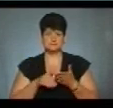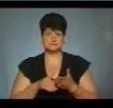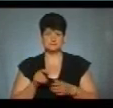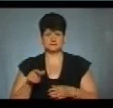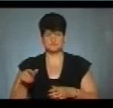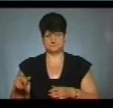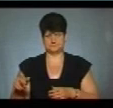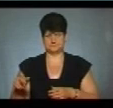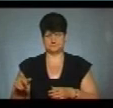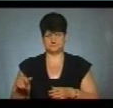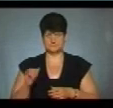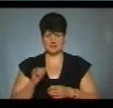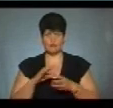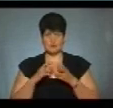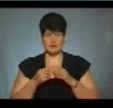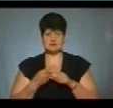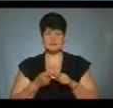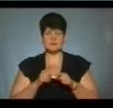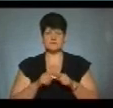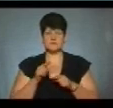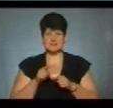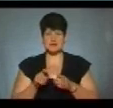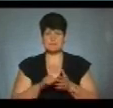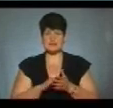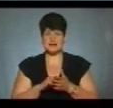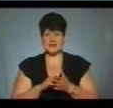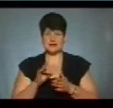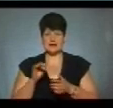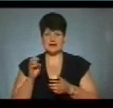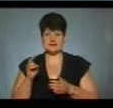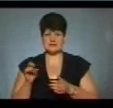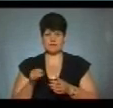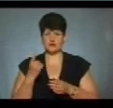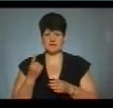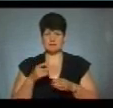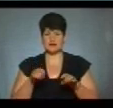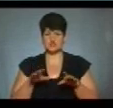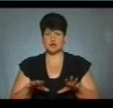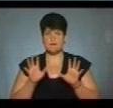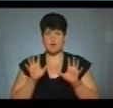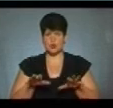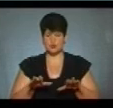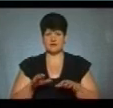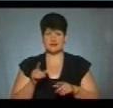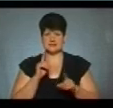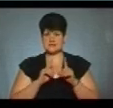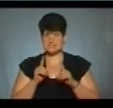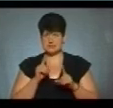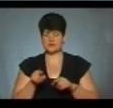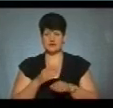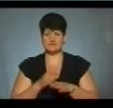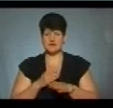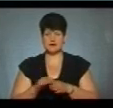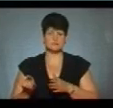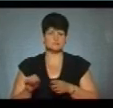людям. І, в принципі, цей от матеріальний резерв одним рішенням голови чи сесії вони виділяються